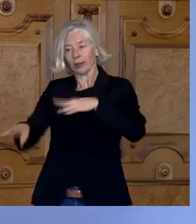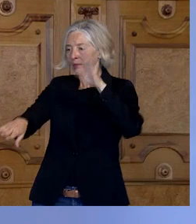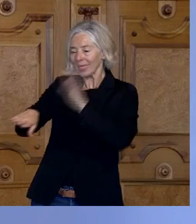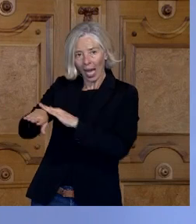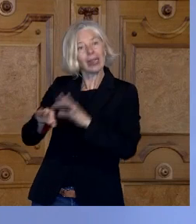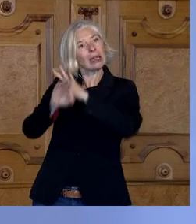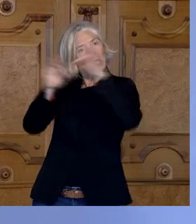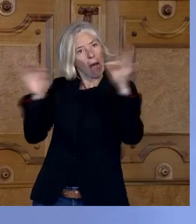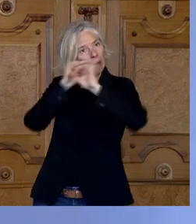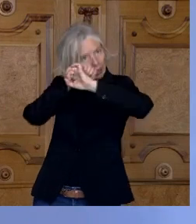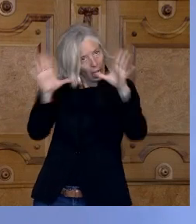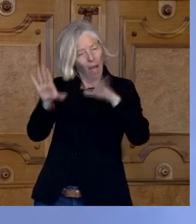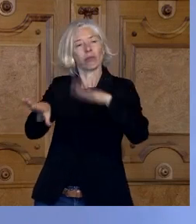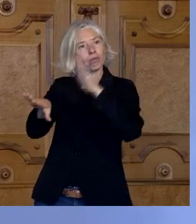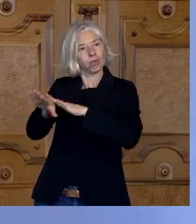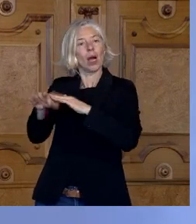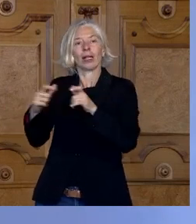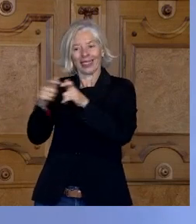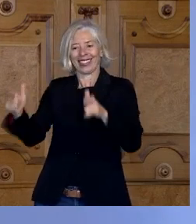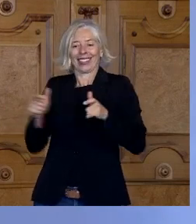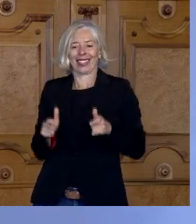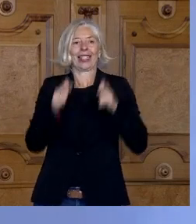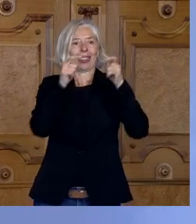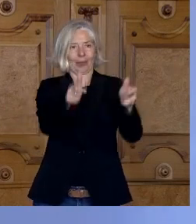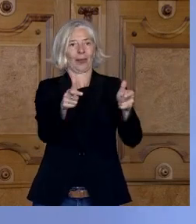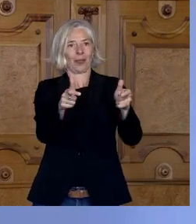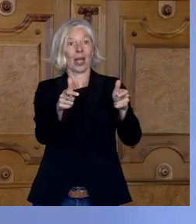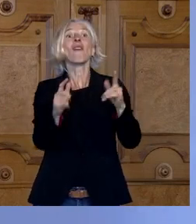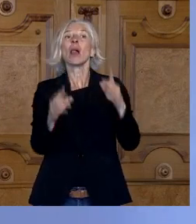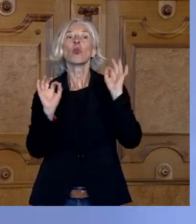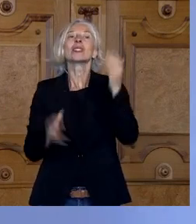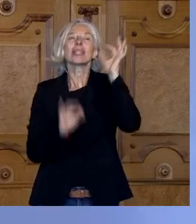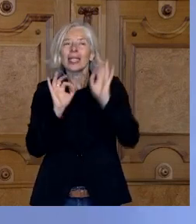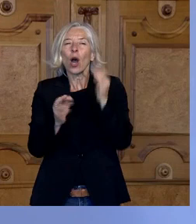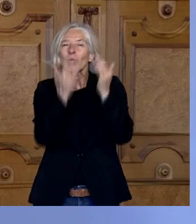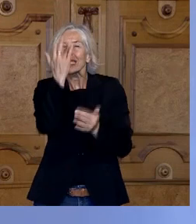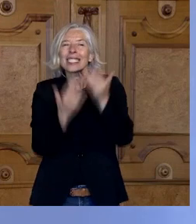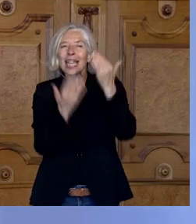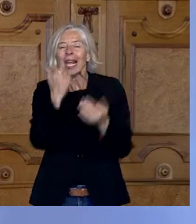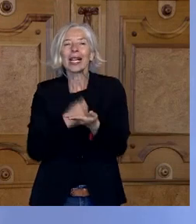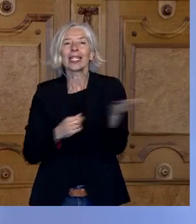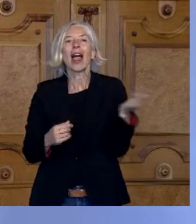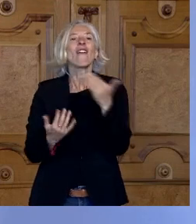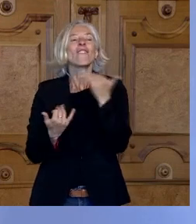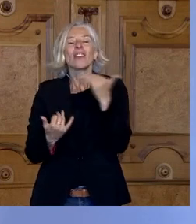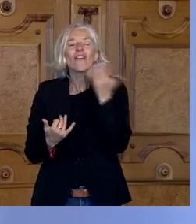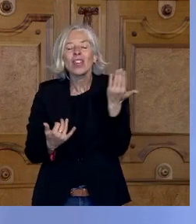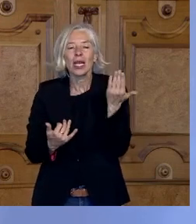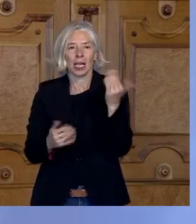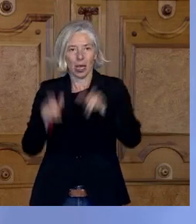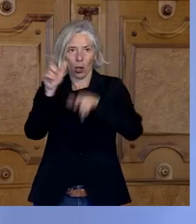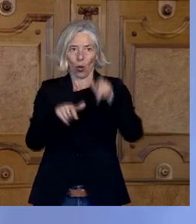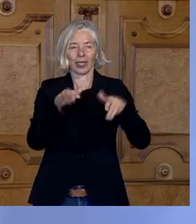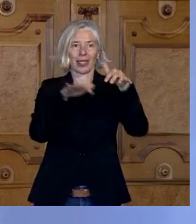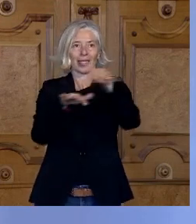Freikarten. Mir ist nur wichtig, dass wir auch darauf hinweisen möchten, dass eben die Tierhäuser und der Zooshop nach wie vor geschlossen ist.